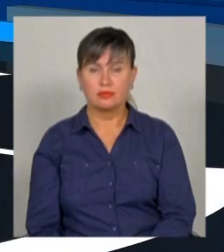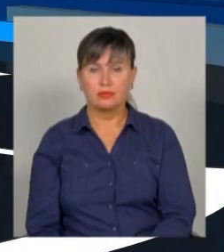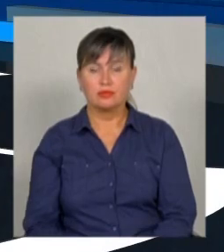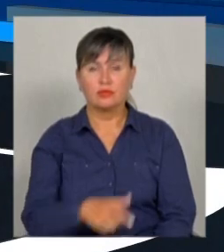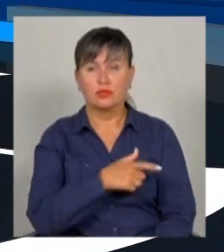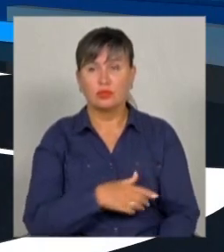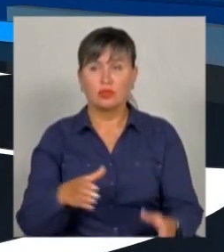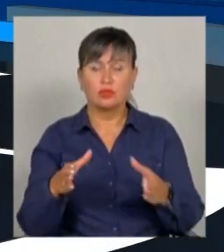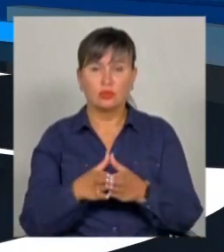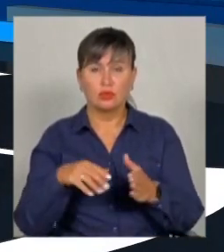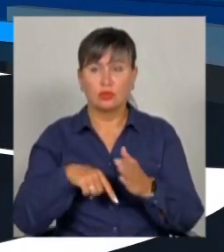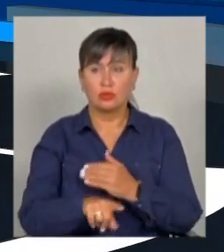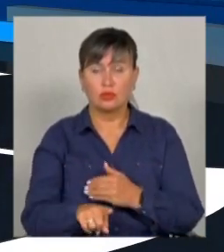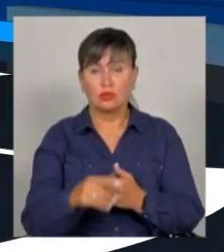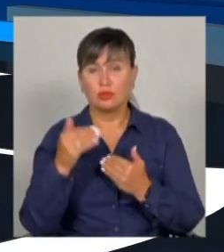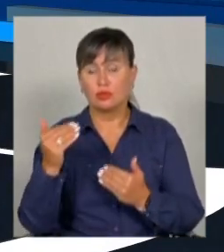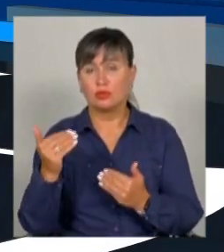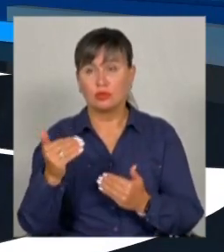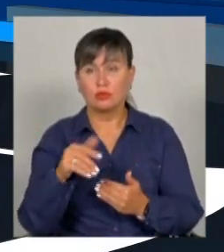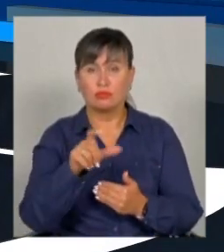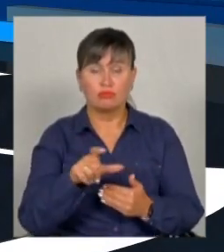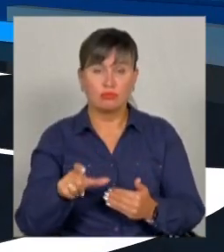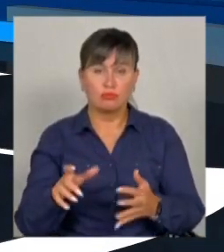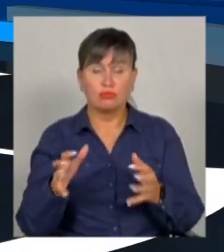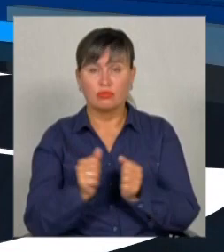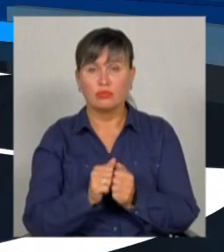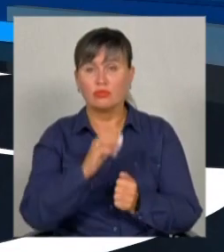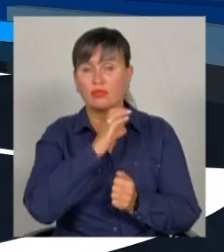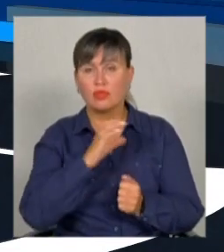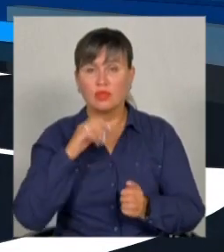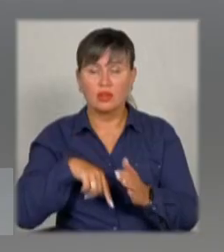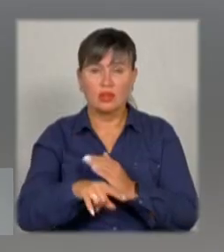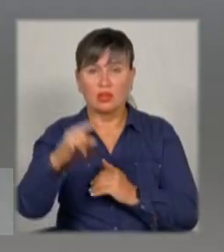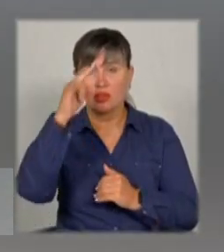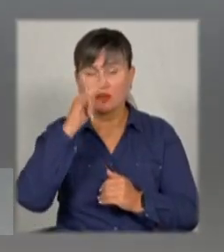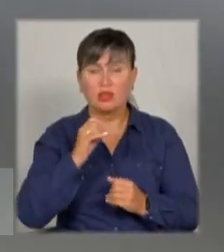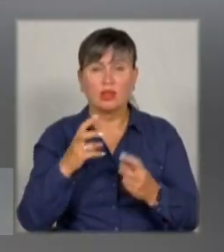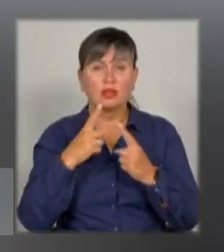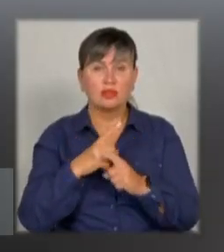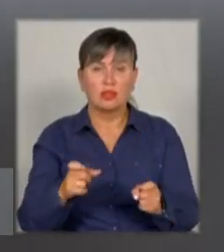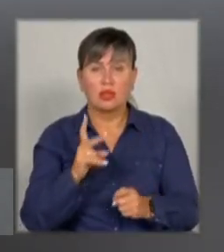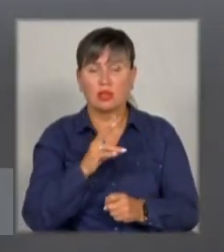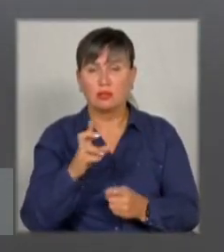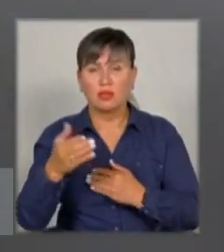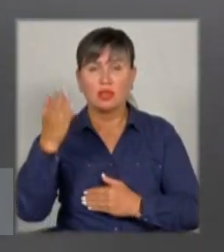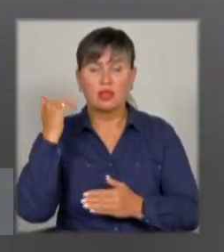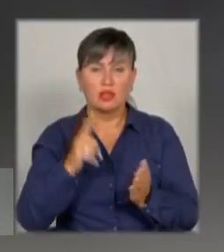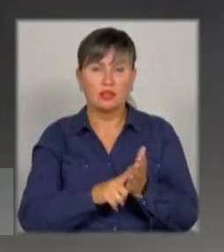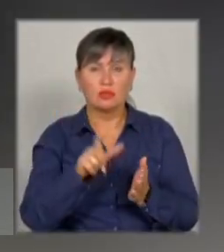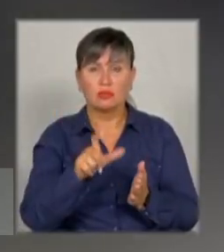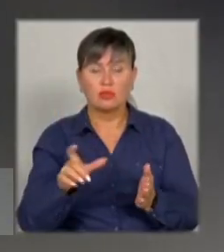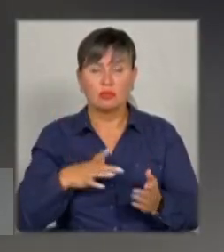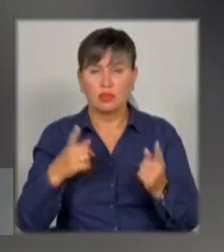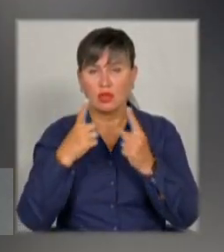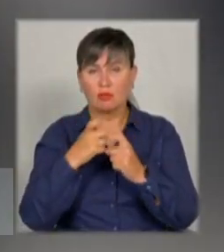Членов группировки Ельдоса Акуспаева и его самого этапировали из Северного Кипра в Казахстан. Как сообщили в КМБ, ранее 7 человек были